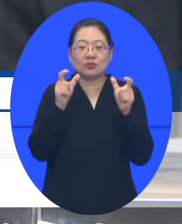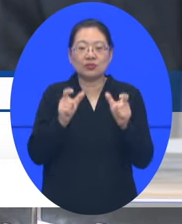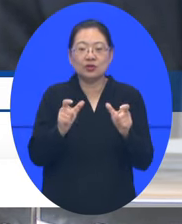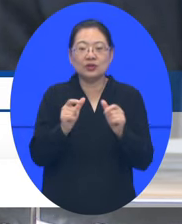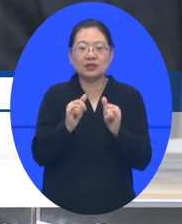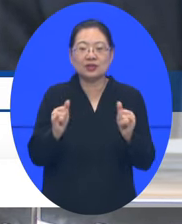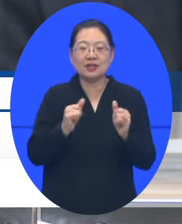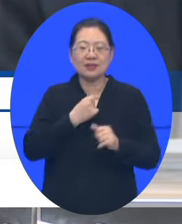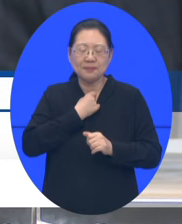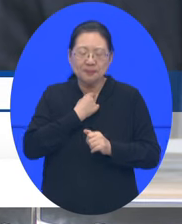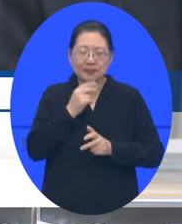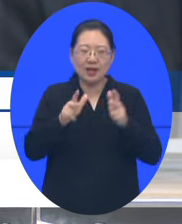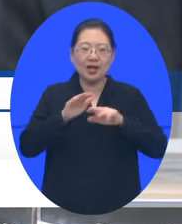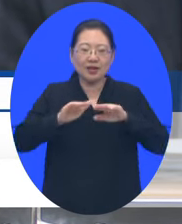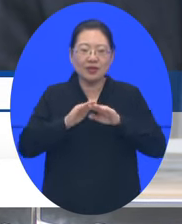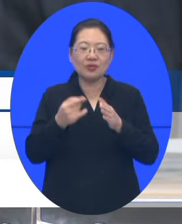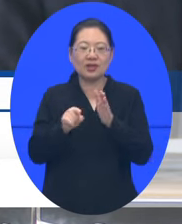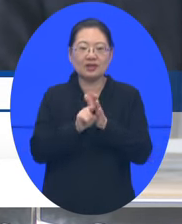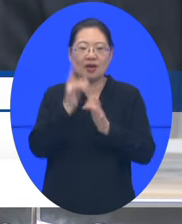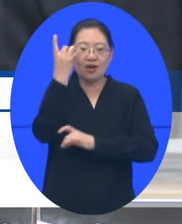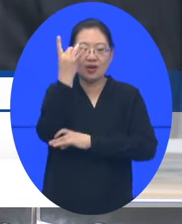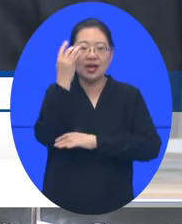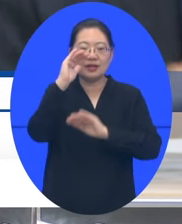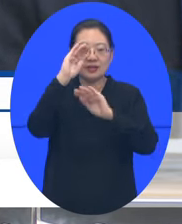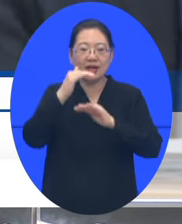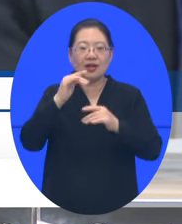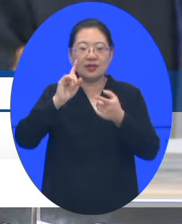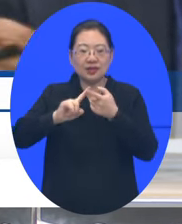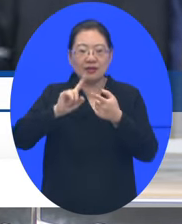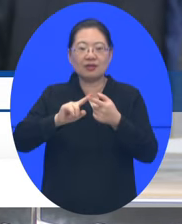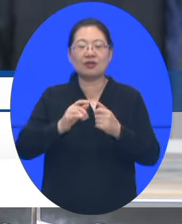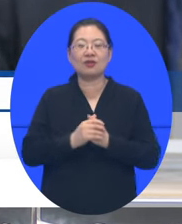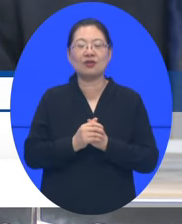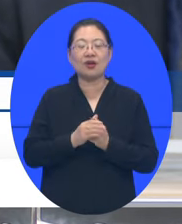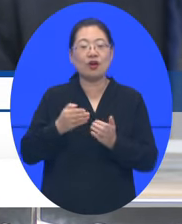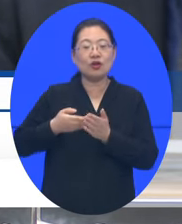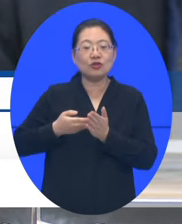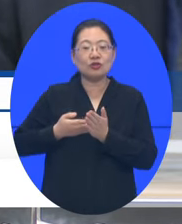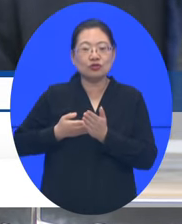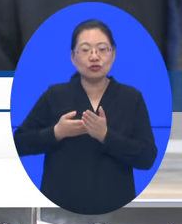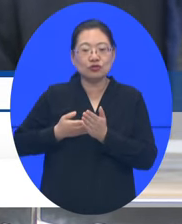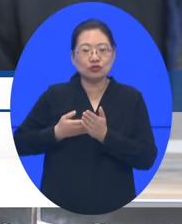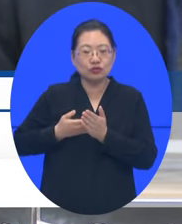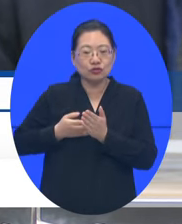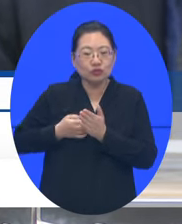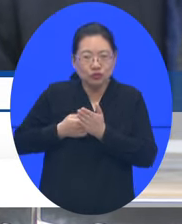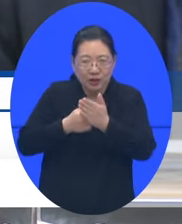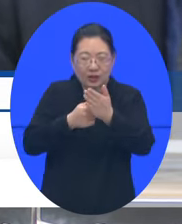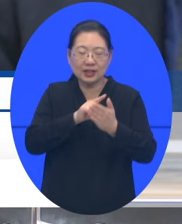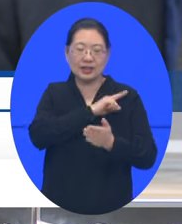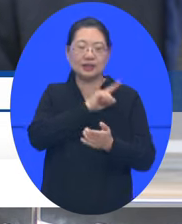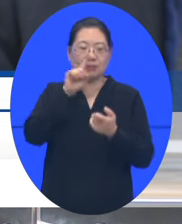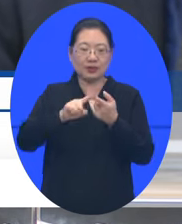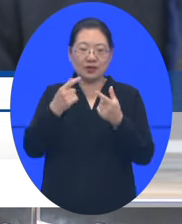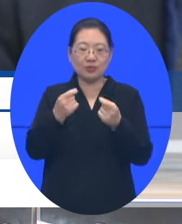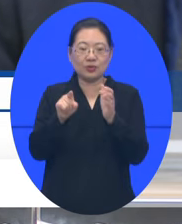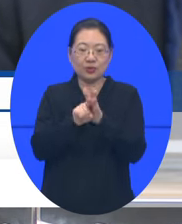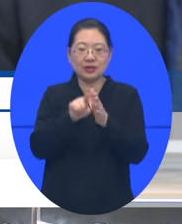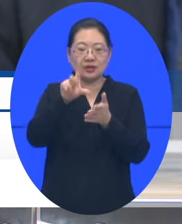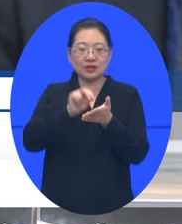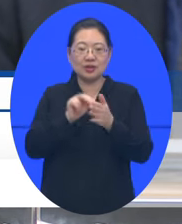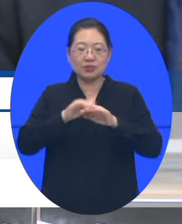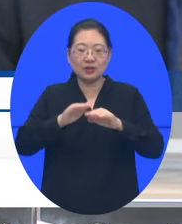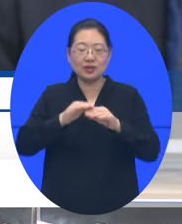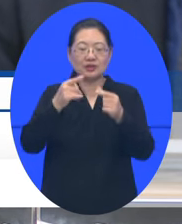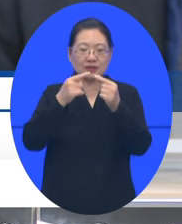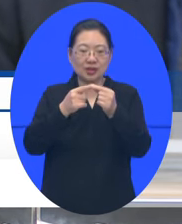동북부 주민들의 수건 사업 해결을 위해서 그 원안인 예타 안대로 추진하는 것이 가장 적합하다고 믿고 있고요.